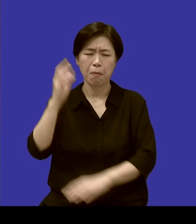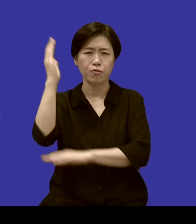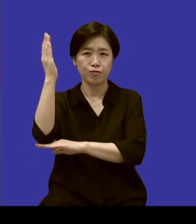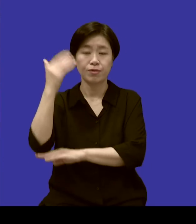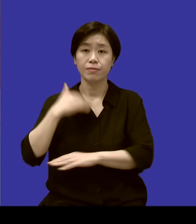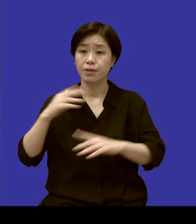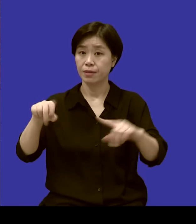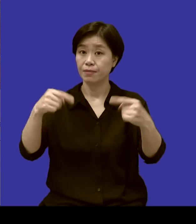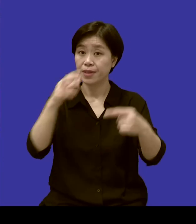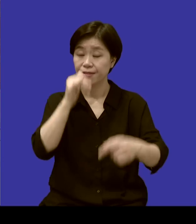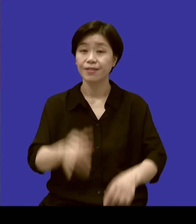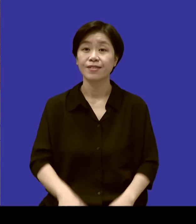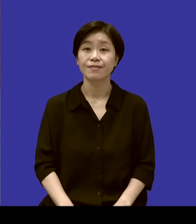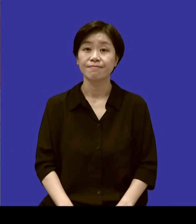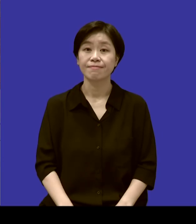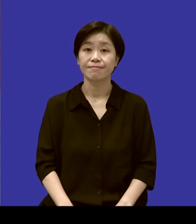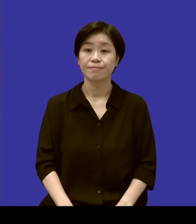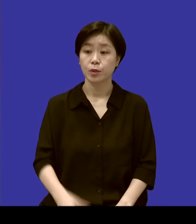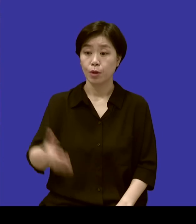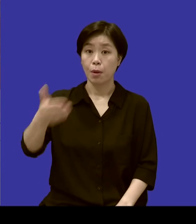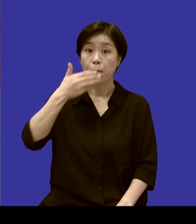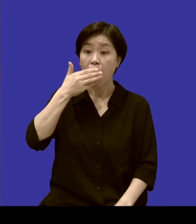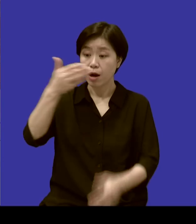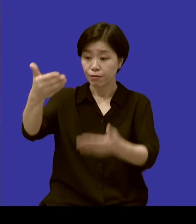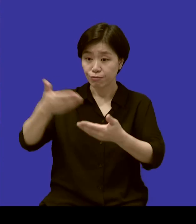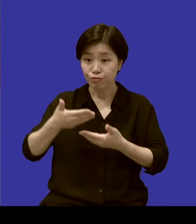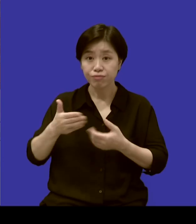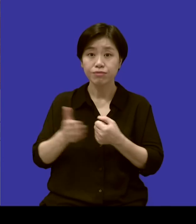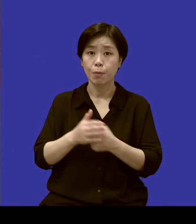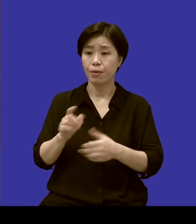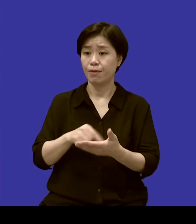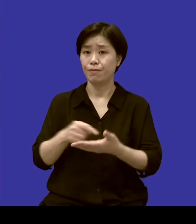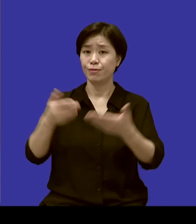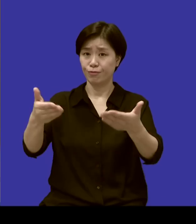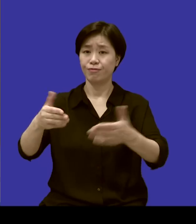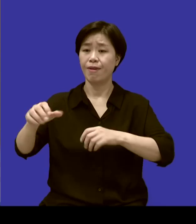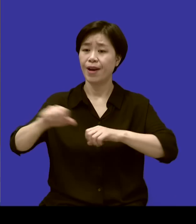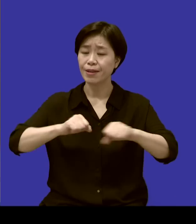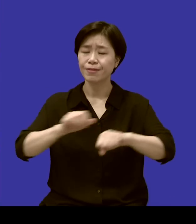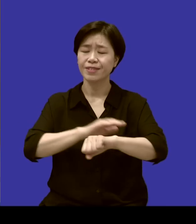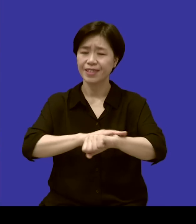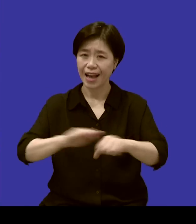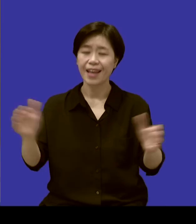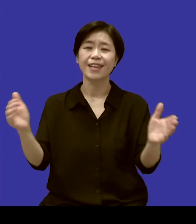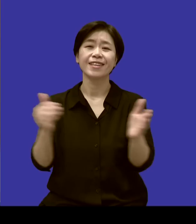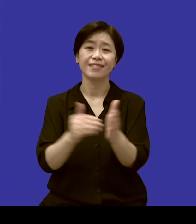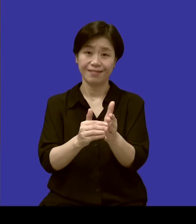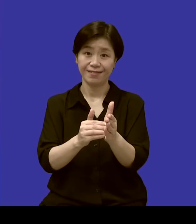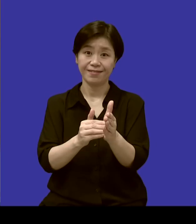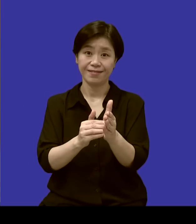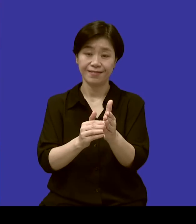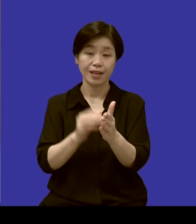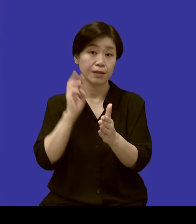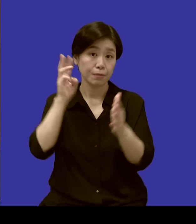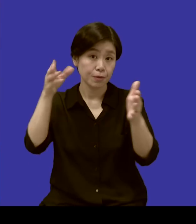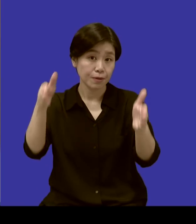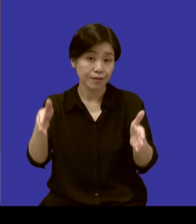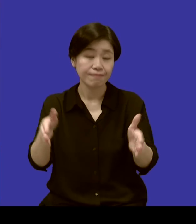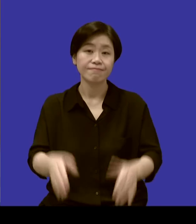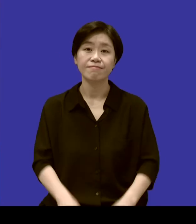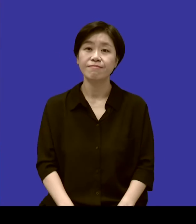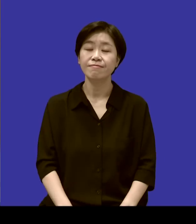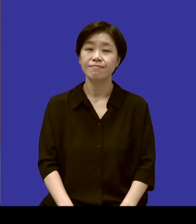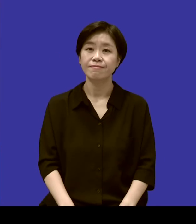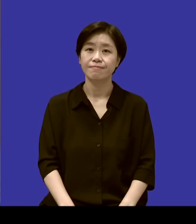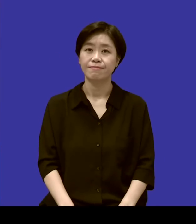근데 그래서 네. 밥 먹을 값은 해야 되잖아요. 네. 그래서 2박 3일을 그렇게 보내고 어머 세상에 완전히 이거 내가 나들이